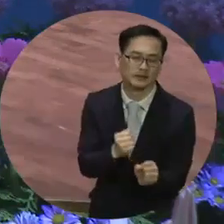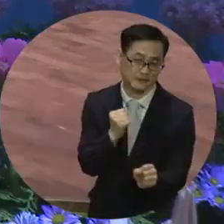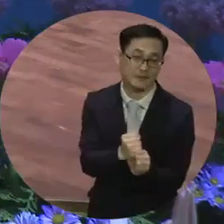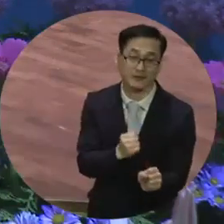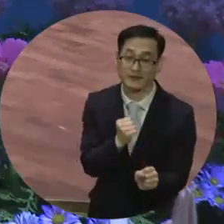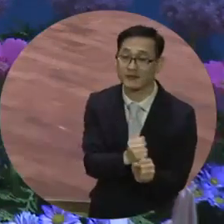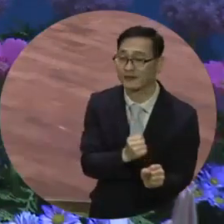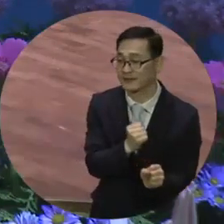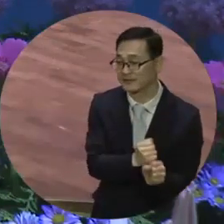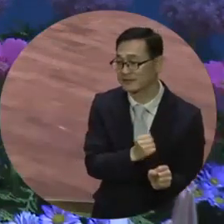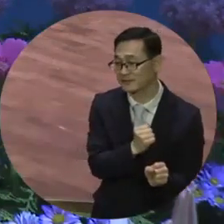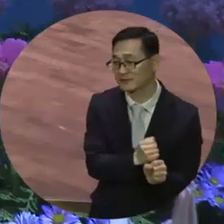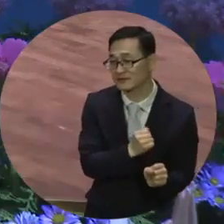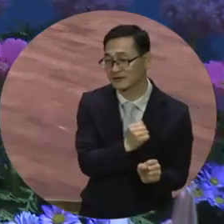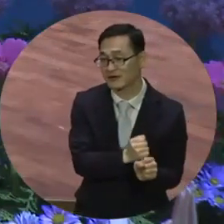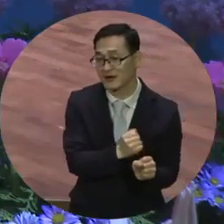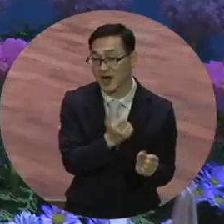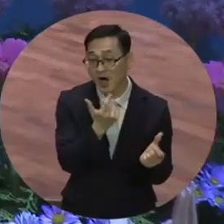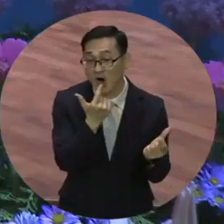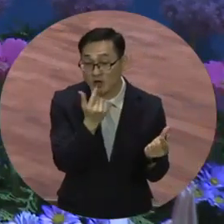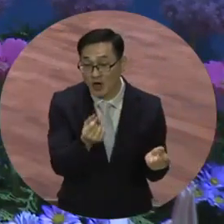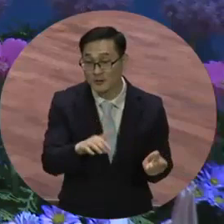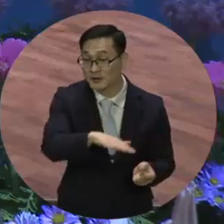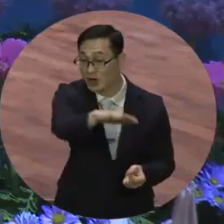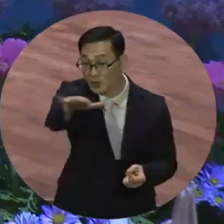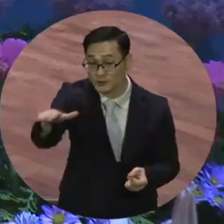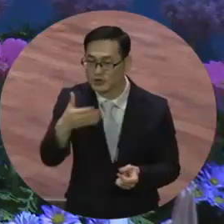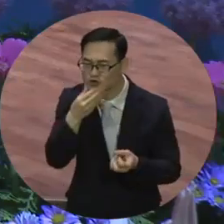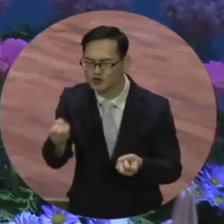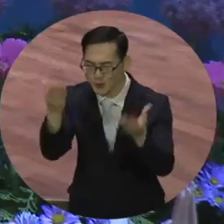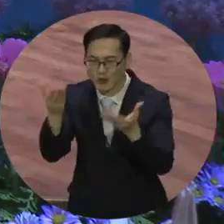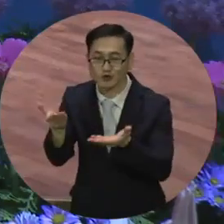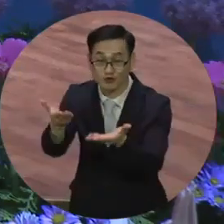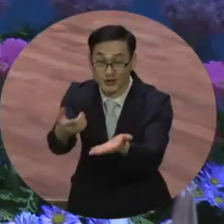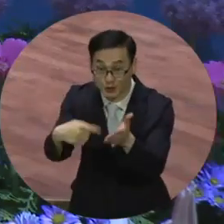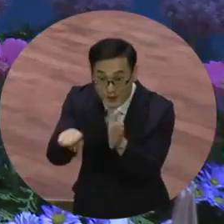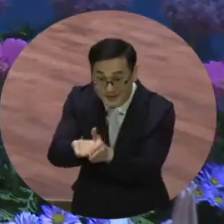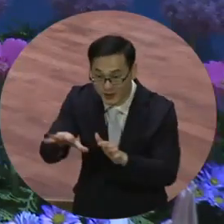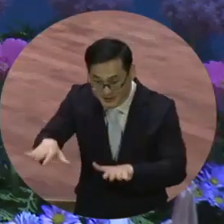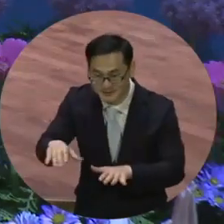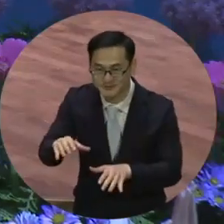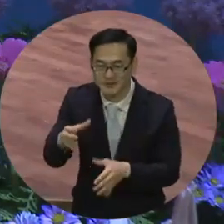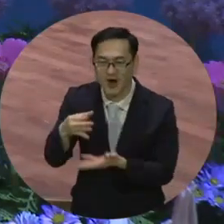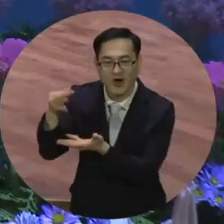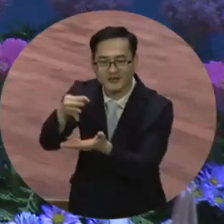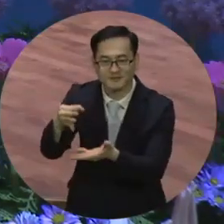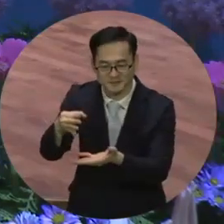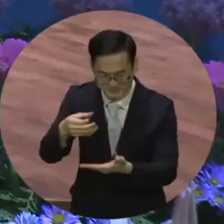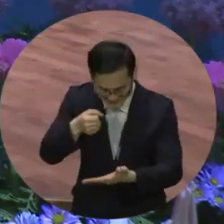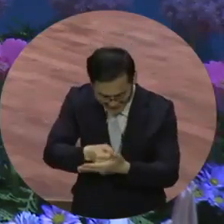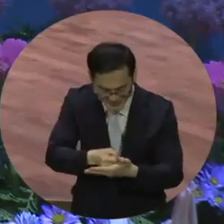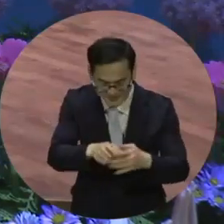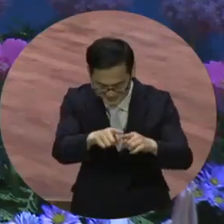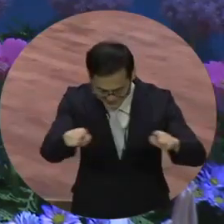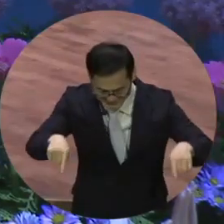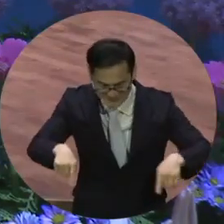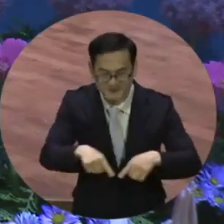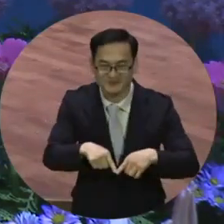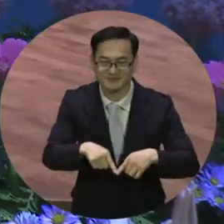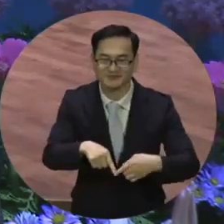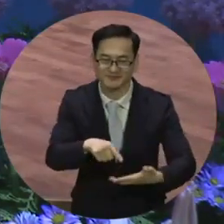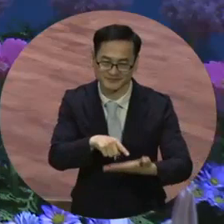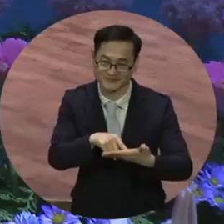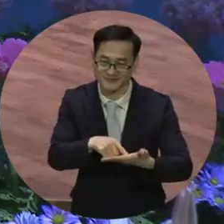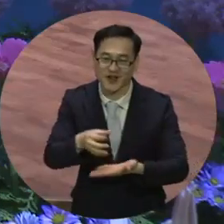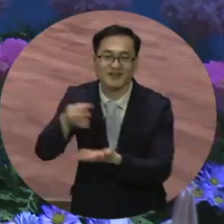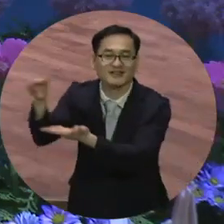하나님께서 여러분을 축복하시고 후손들을 축복하시기 위해서 이 시간표를 주신 줄 믿으시 바랍니다. 이제 우리 영계 모든 성도는 모두가